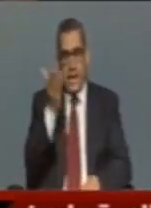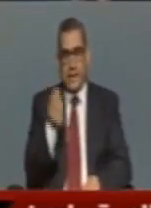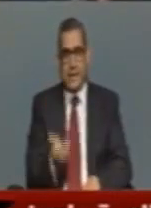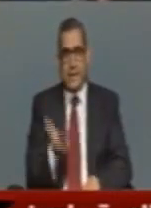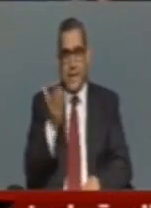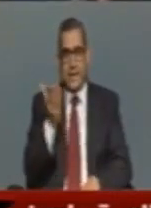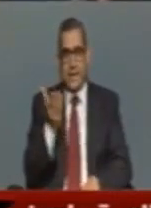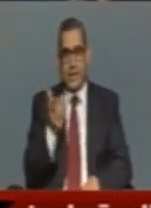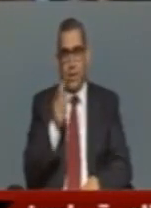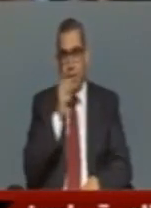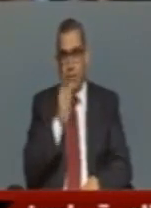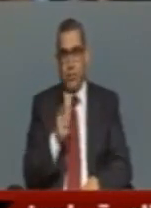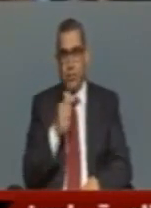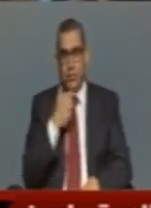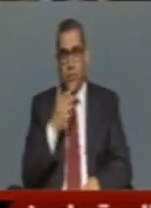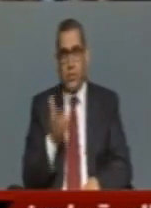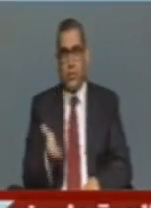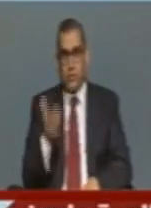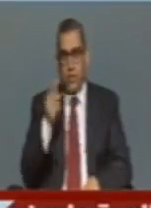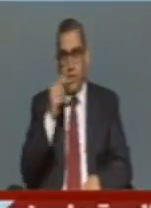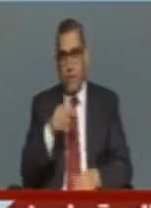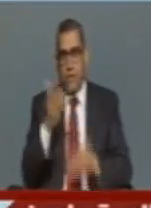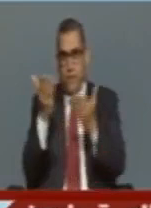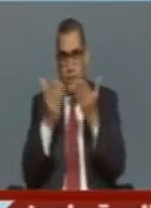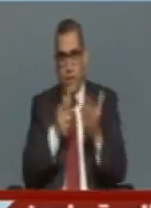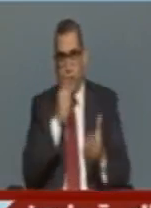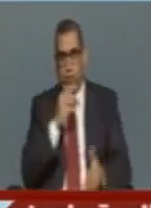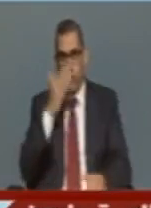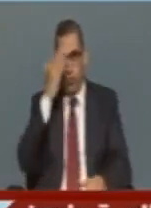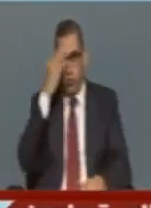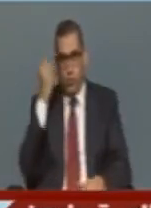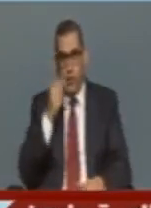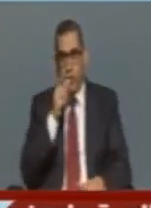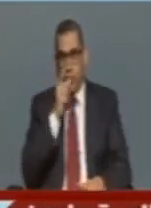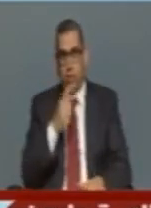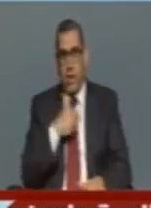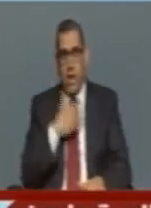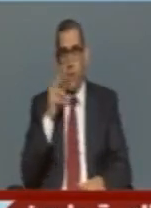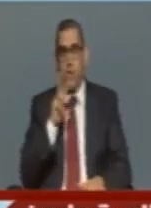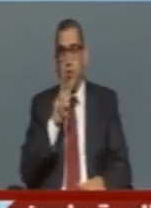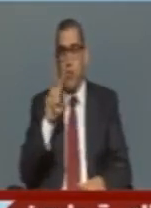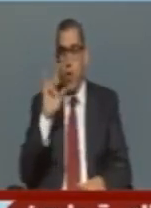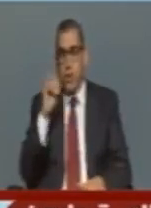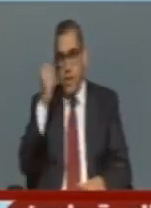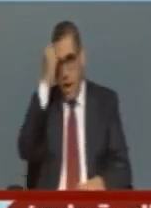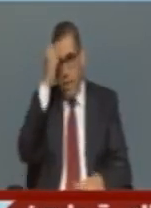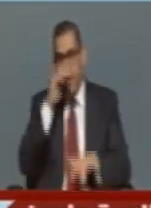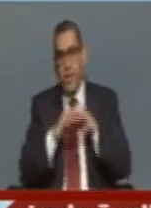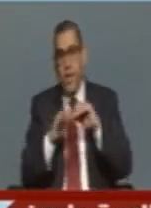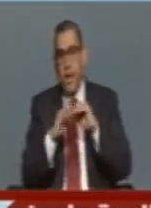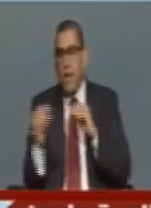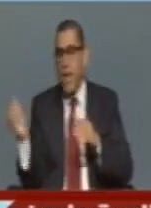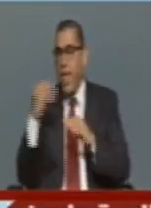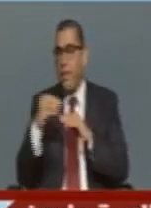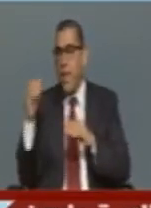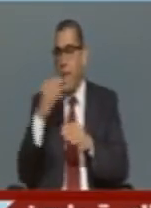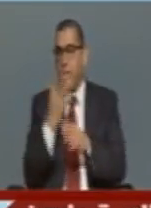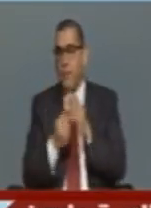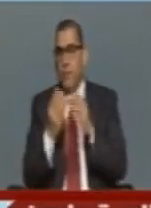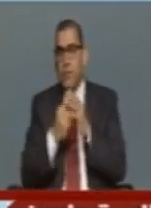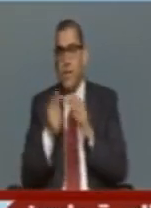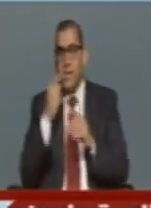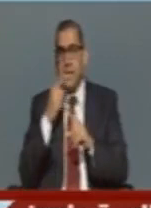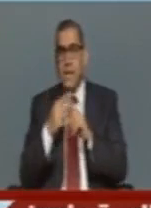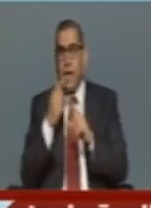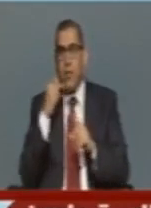وطبعا المبادرات. اتفضل. شكرا فخامة الرئيس. انا بس 750 الف طفل زيادة معدل مواليد عن المعدل الطبيعي